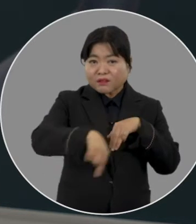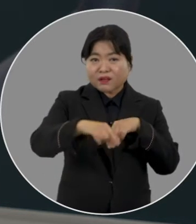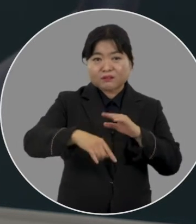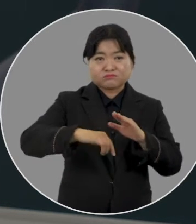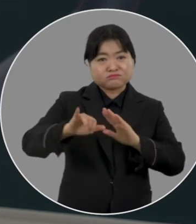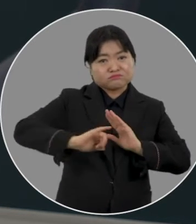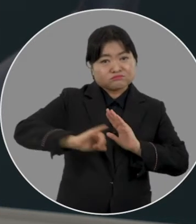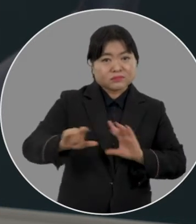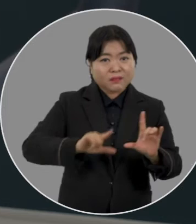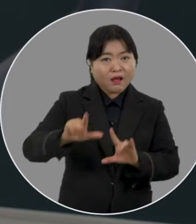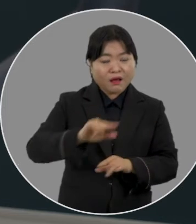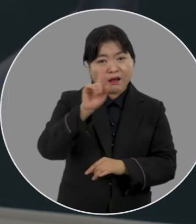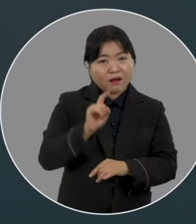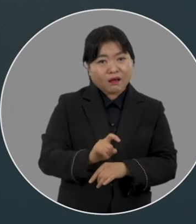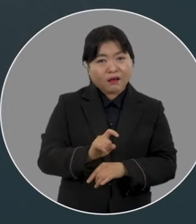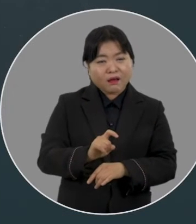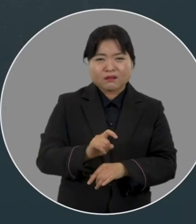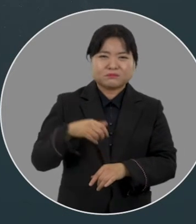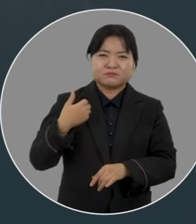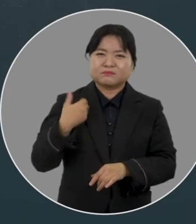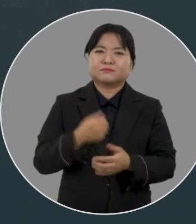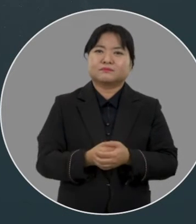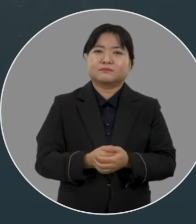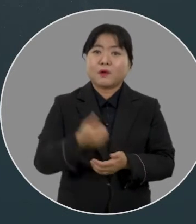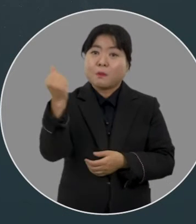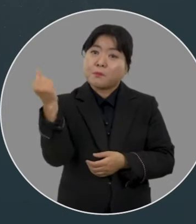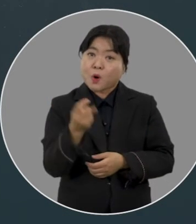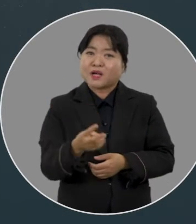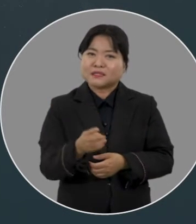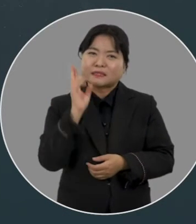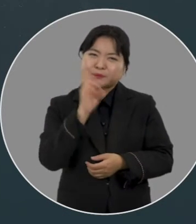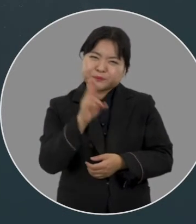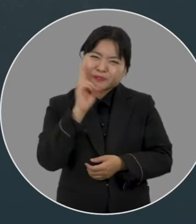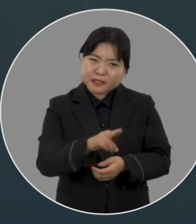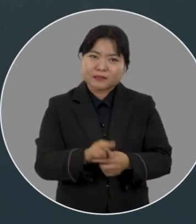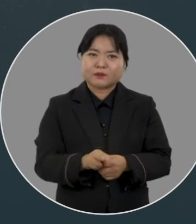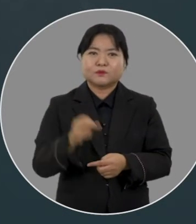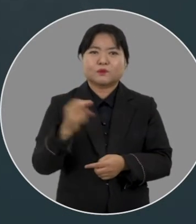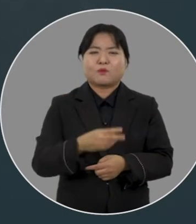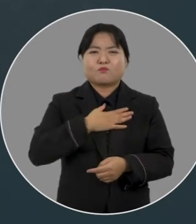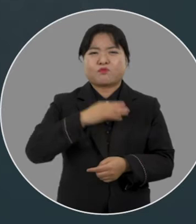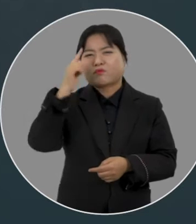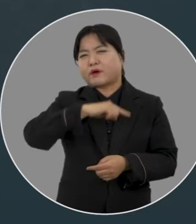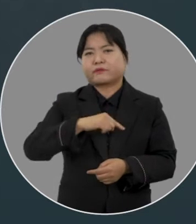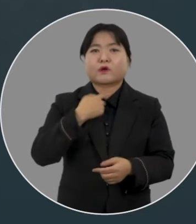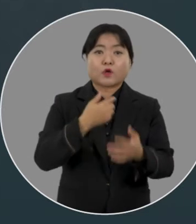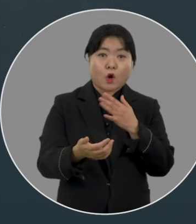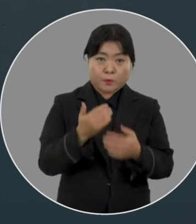살아가는지 그거는 알 수 없지요. 그러니까 몇 가지의 끔찍했던 혹은 불쾌했던